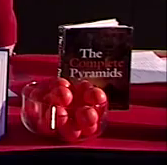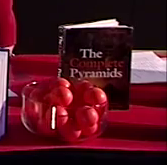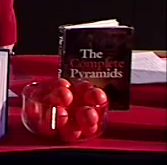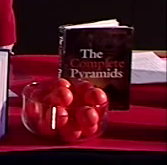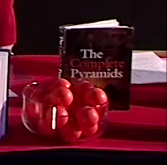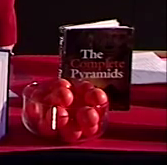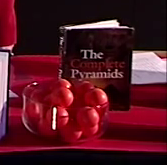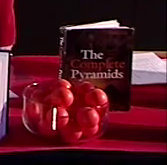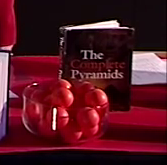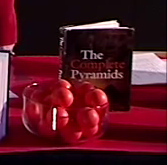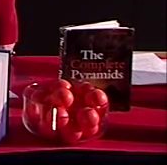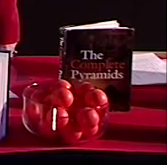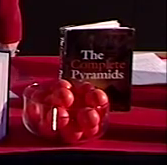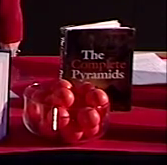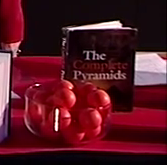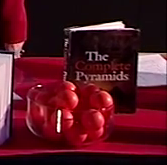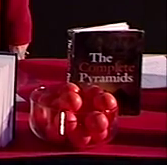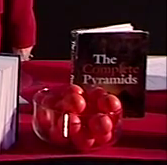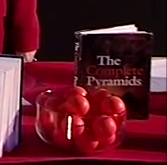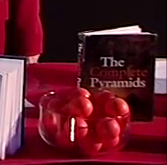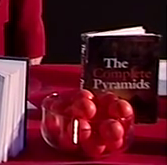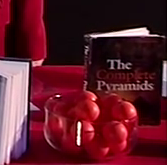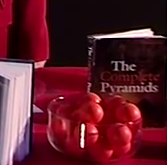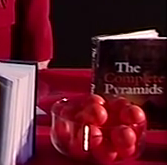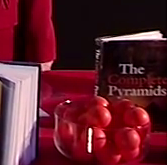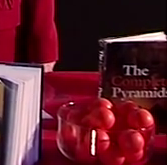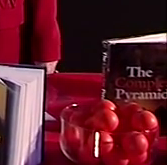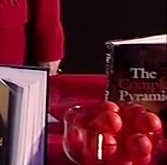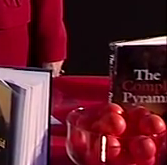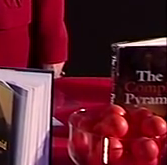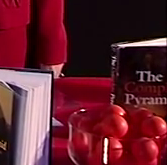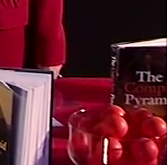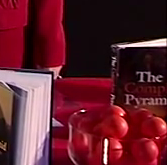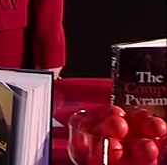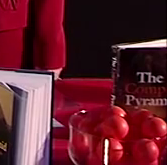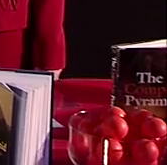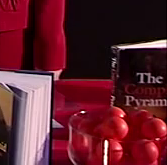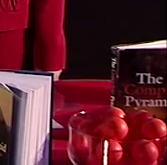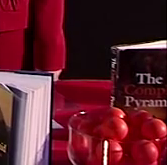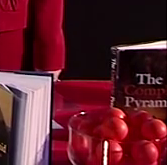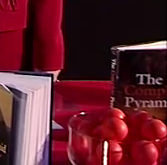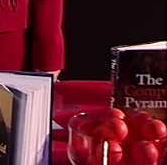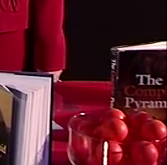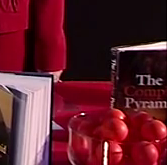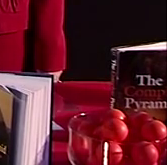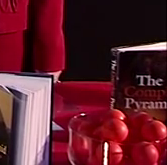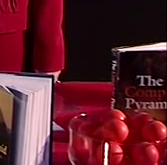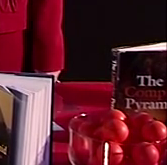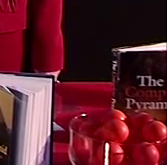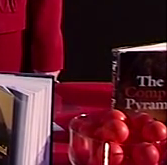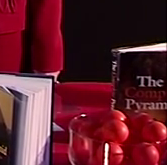nam będzie konkurować z piramidami, tudzież z triatlonem, a jak patrzę na Panią Katarzynę, to tak myślę, co ja tutaj robię, prawda,